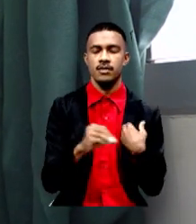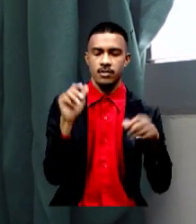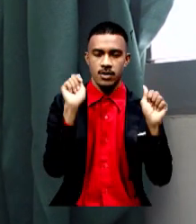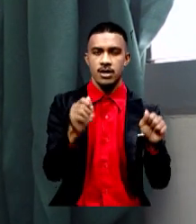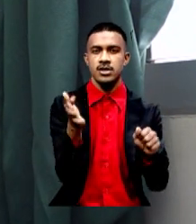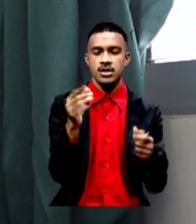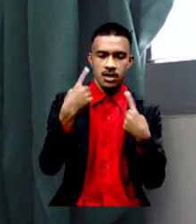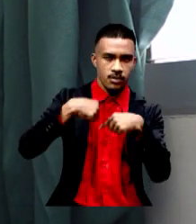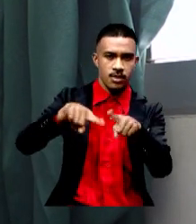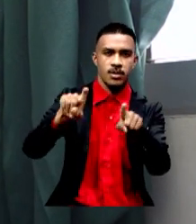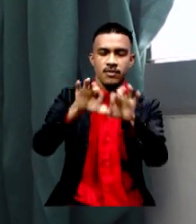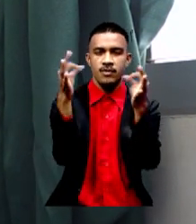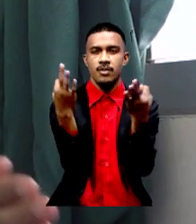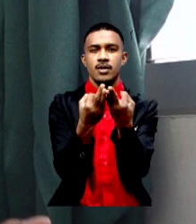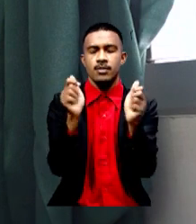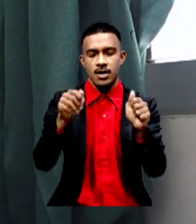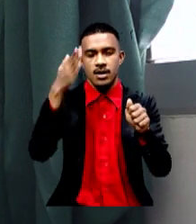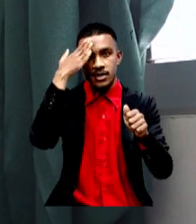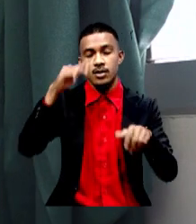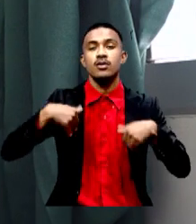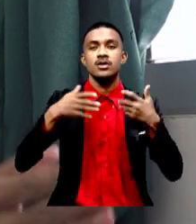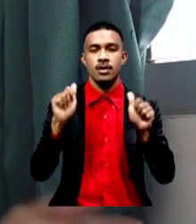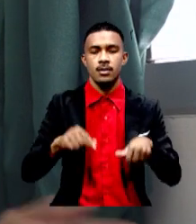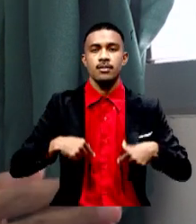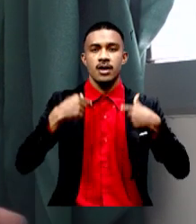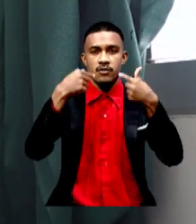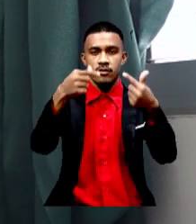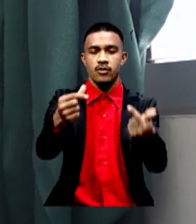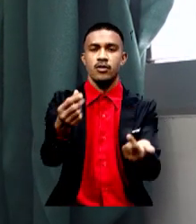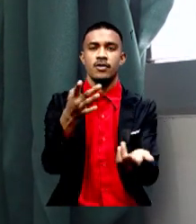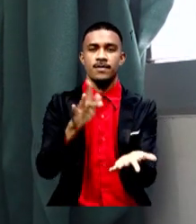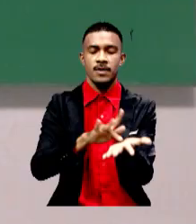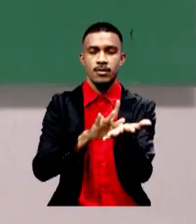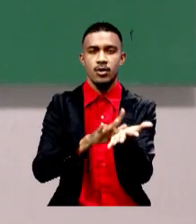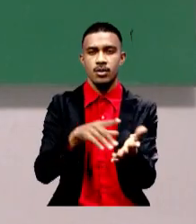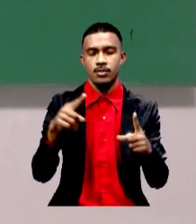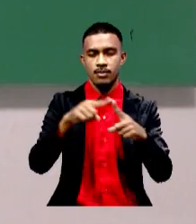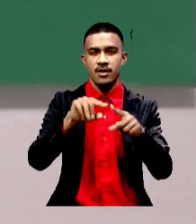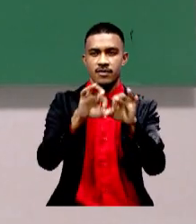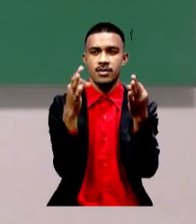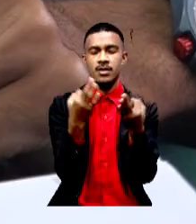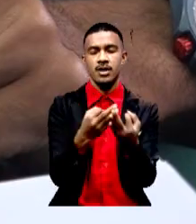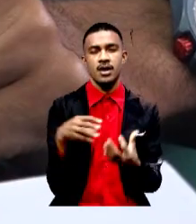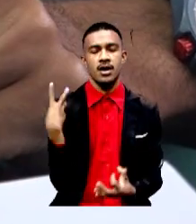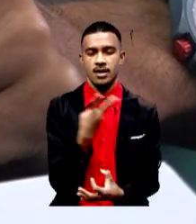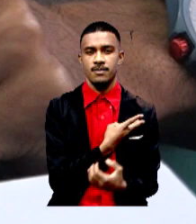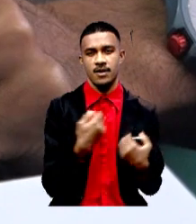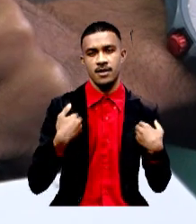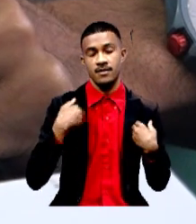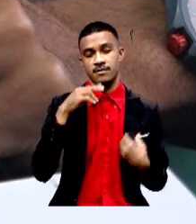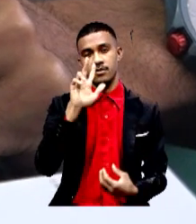sira fila familia mos hatene o insato foi moru ba sira nia sira nia cliente sira nia parente sira ne be ihane amina in tolu